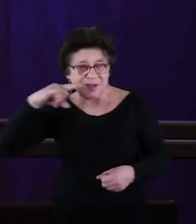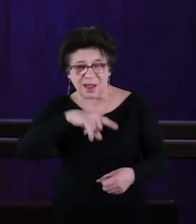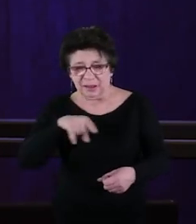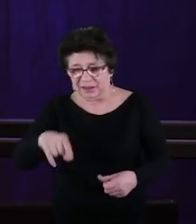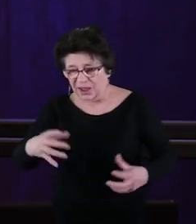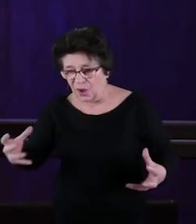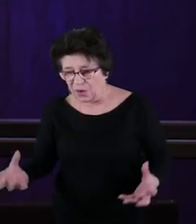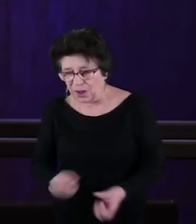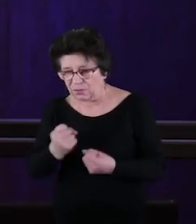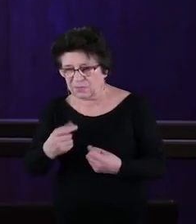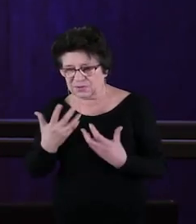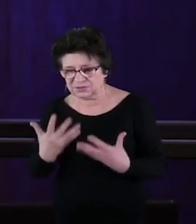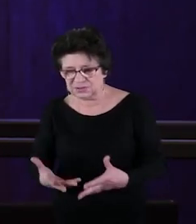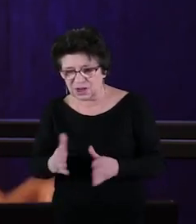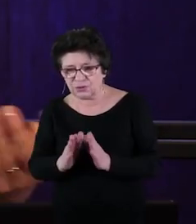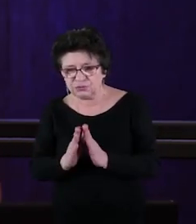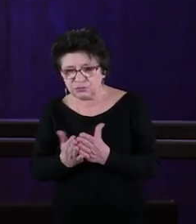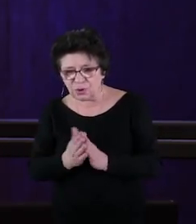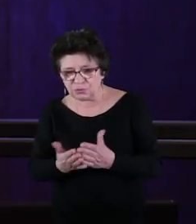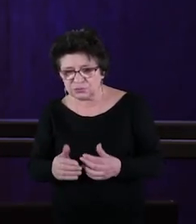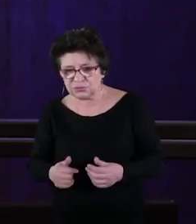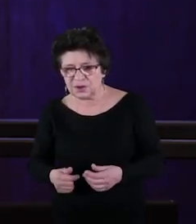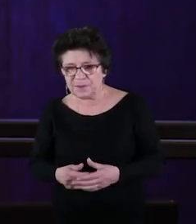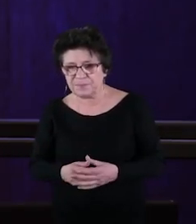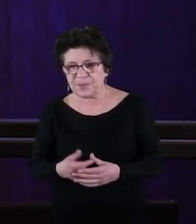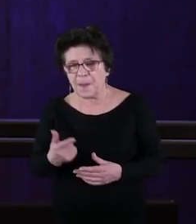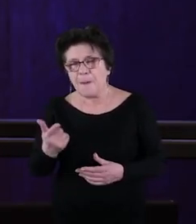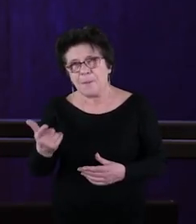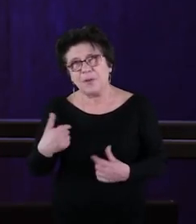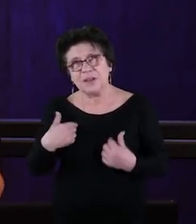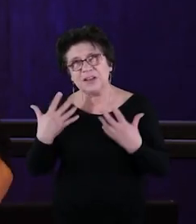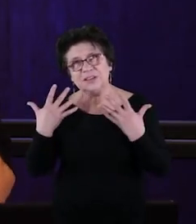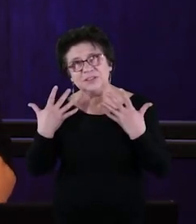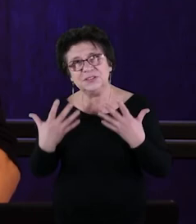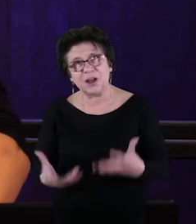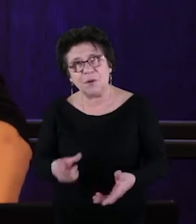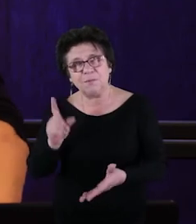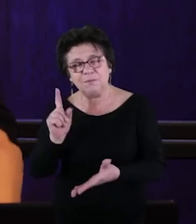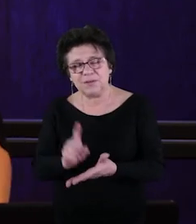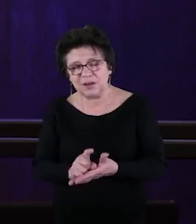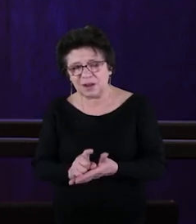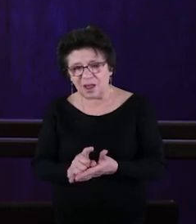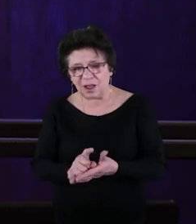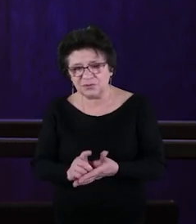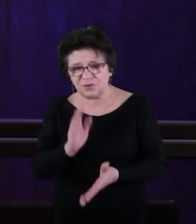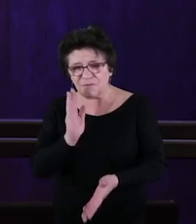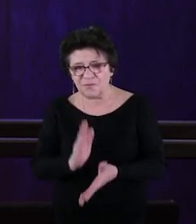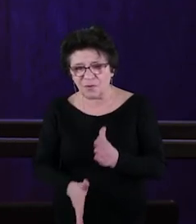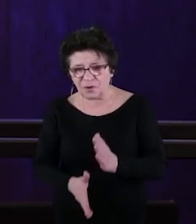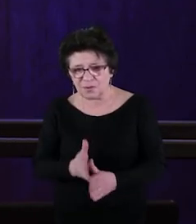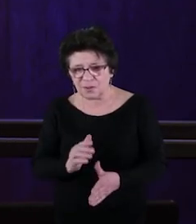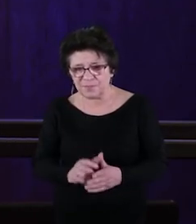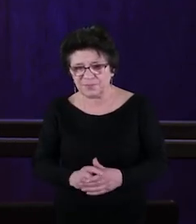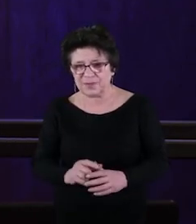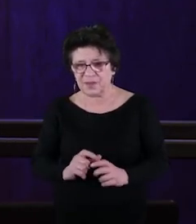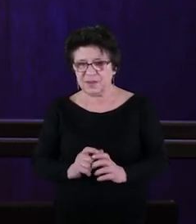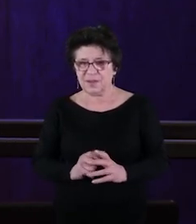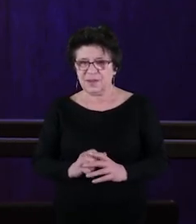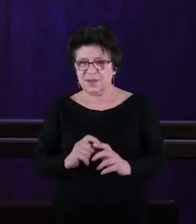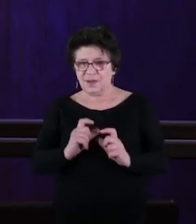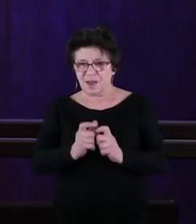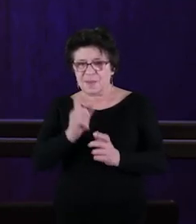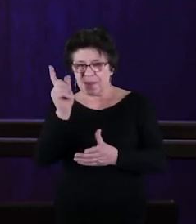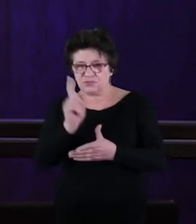która pozwoli w sposób magiczny wygrać tę wojnę więc oni z tego płonącego Berlina ten cały zbiór